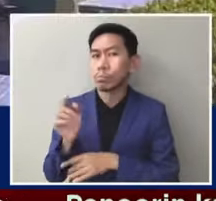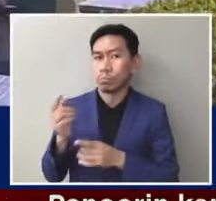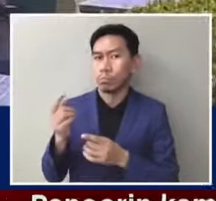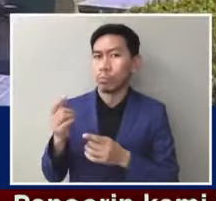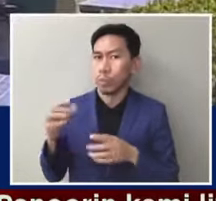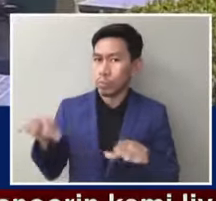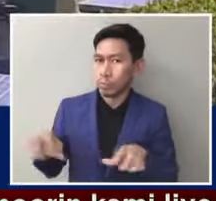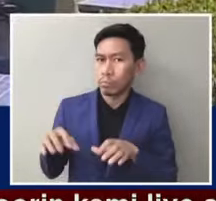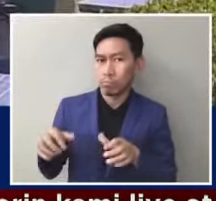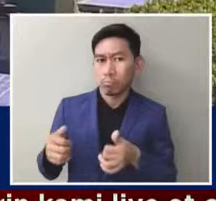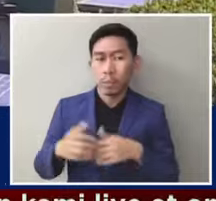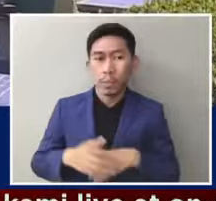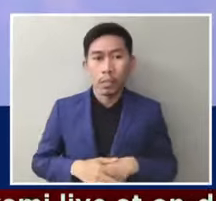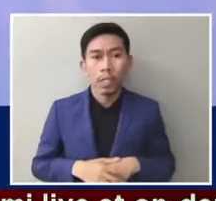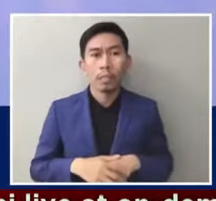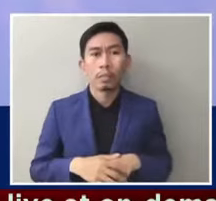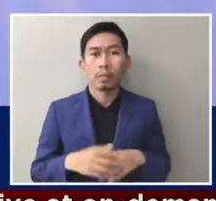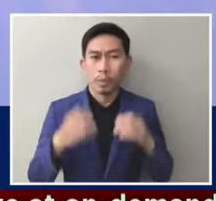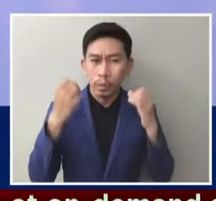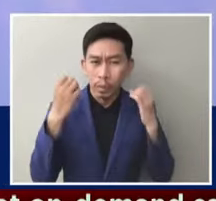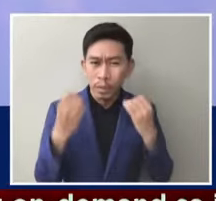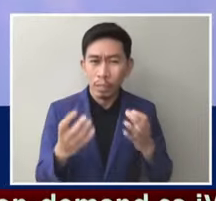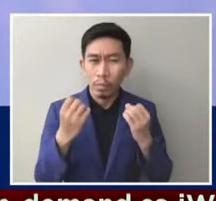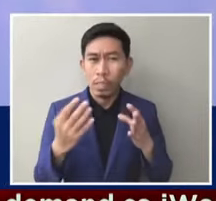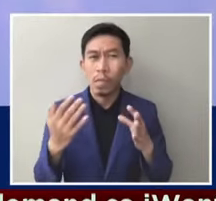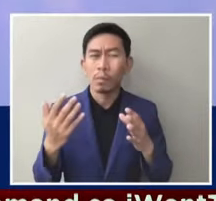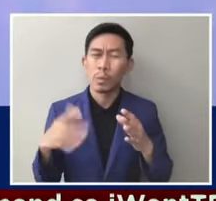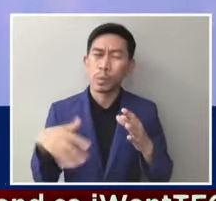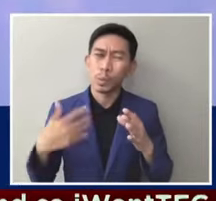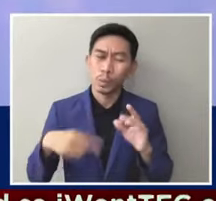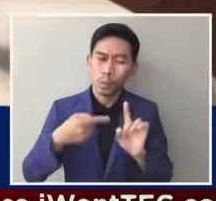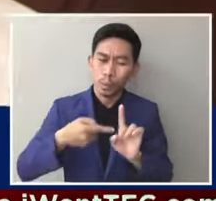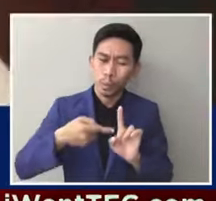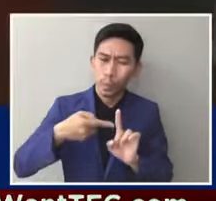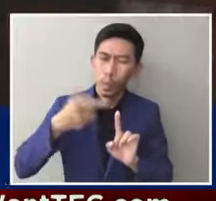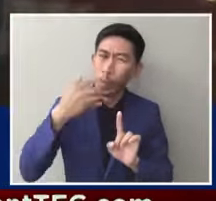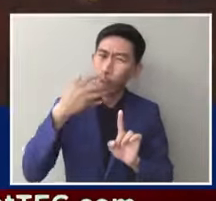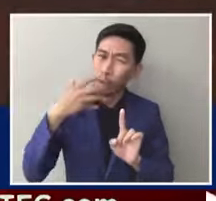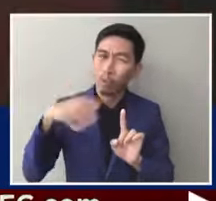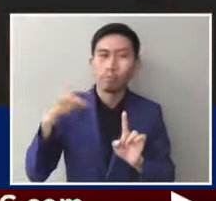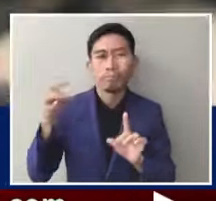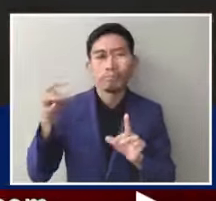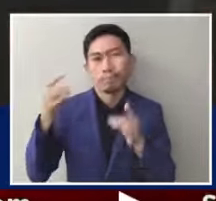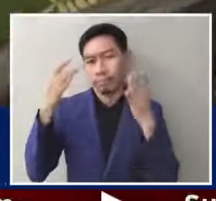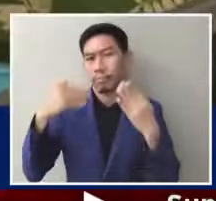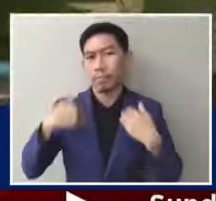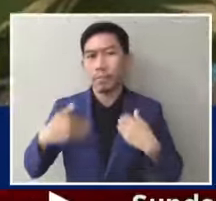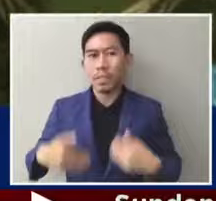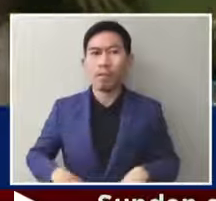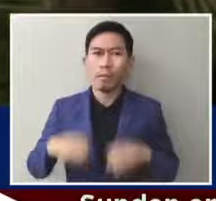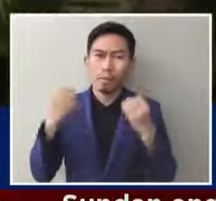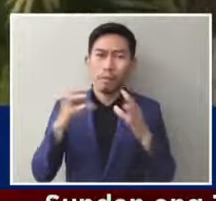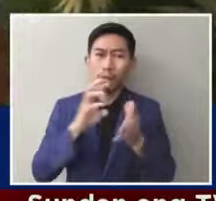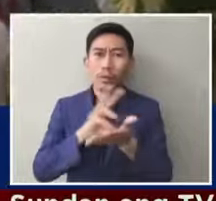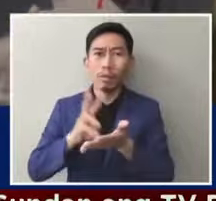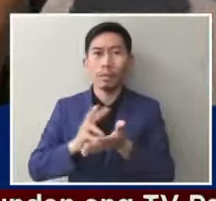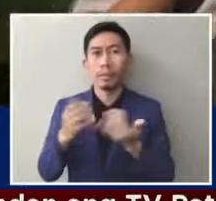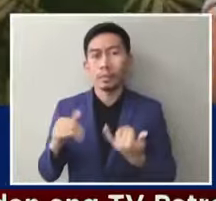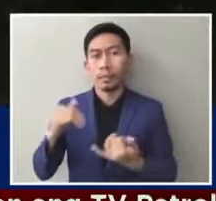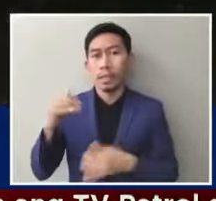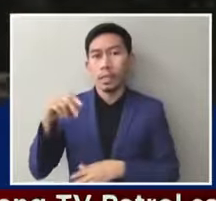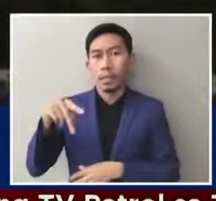ang nakaranas kahapon ng heat index na itinuturing na delikado para sa kalusugan. Panay pa rin ang paalala ng PAGASA sa